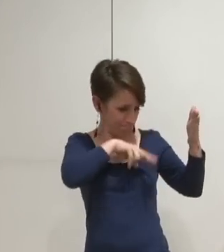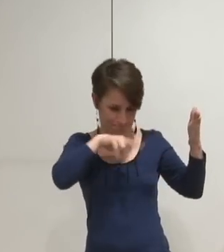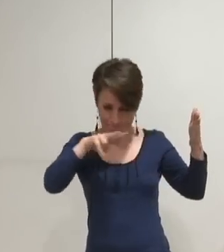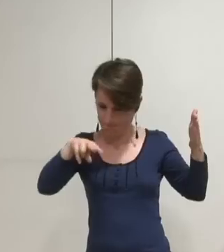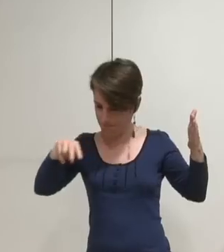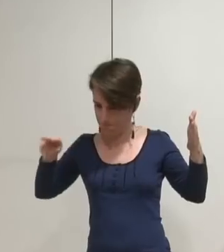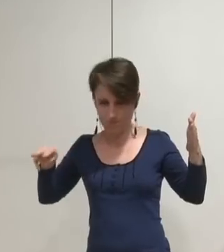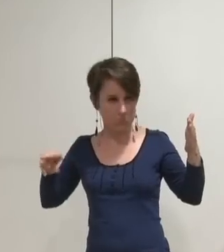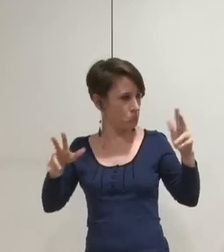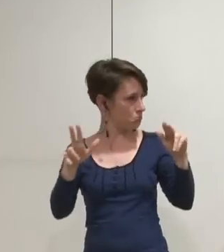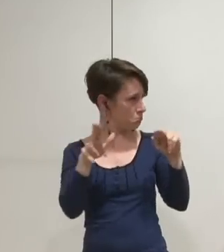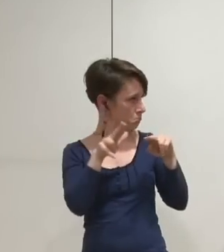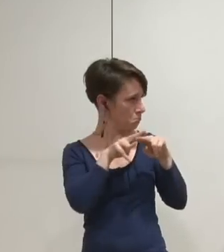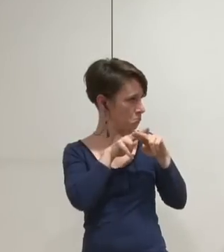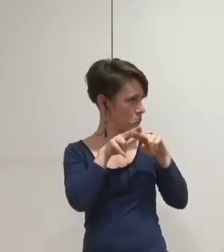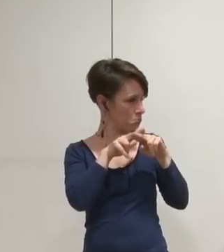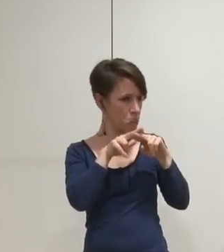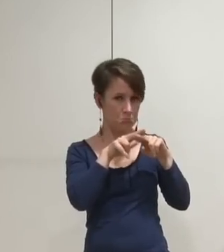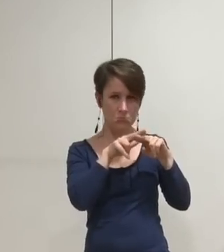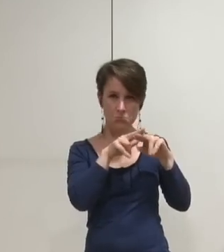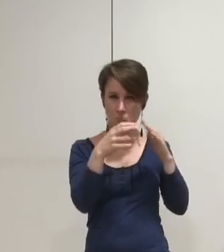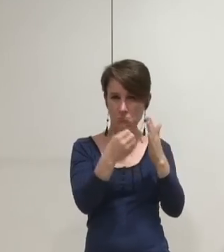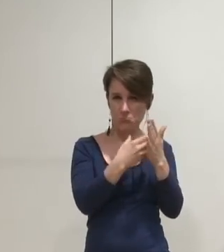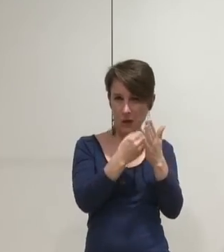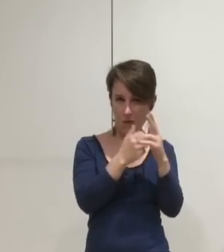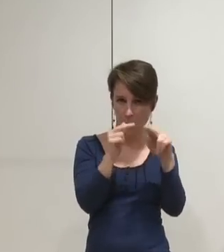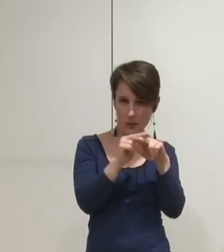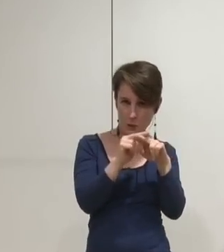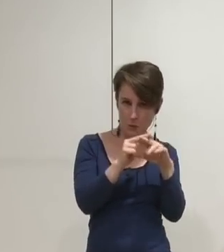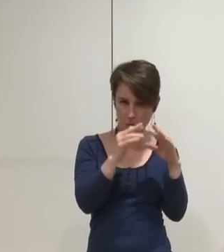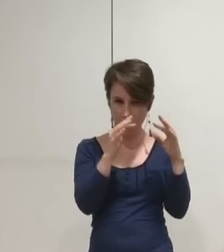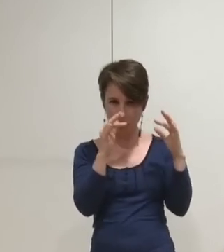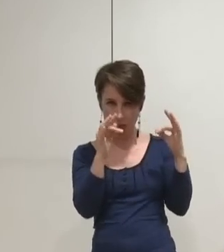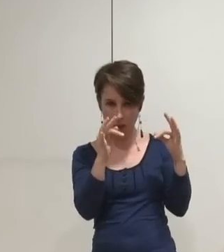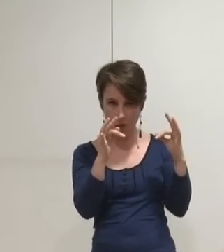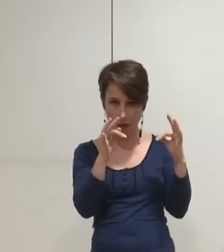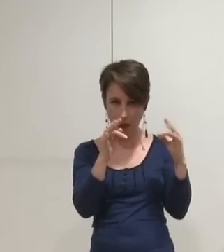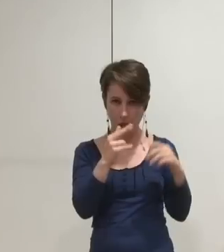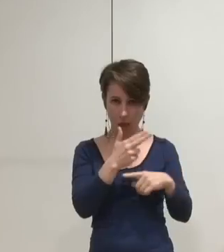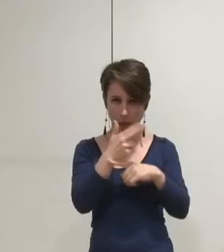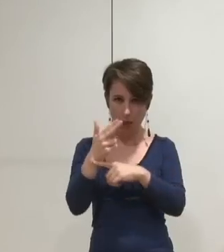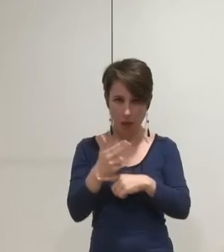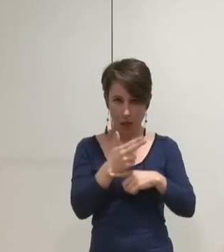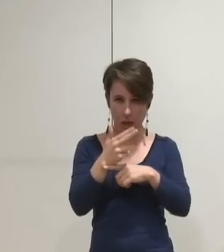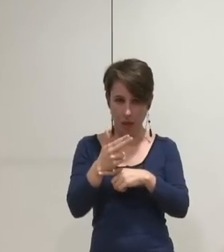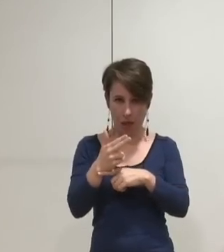semble-t-il euh de dispositions qui interdisent l'équipement